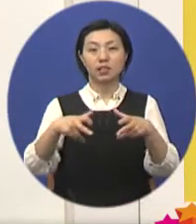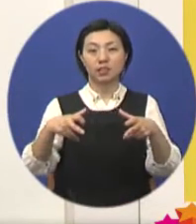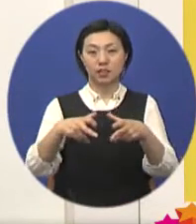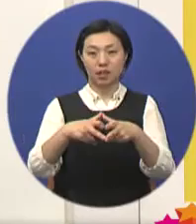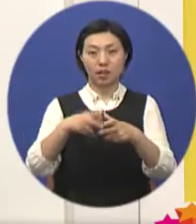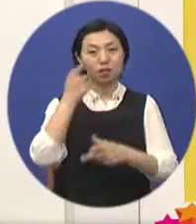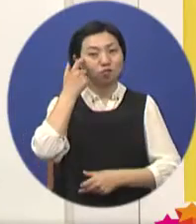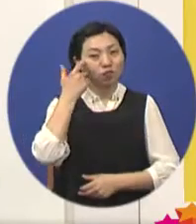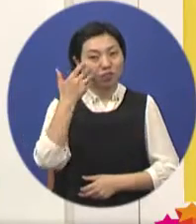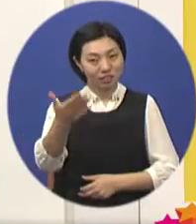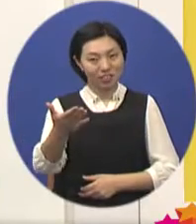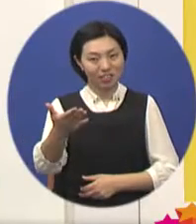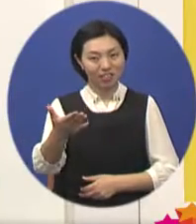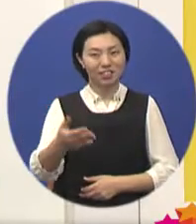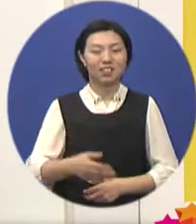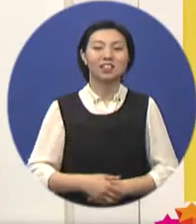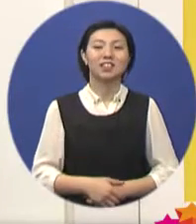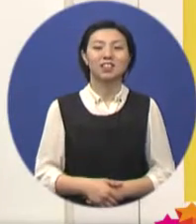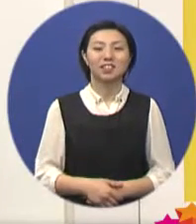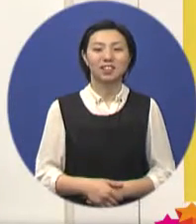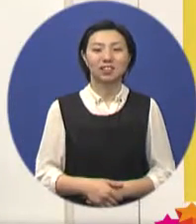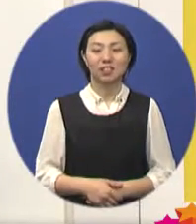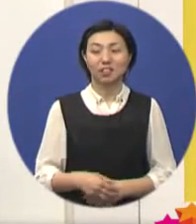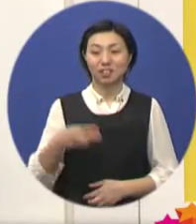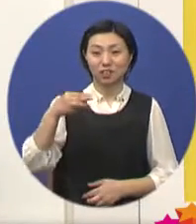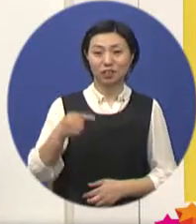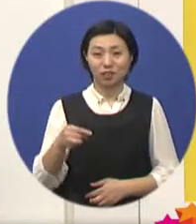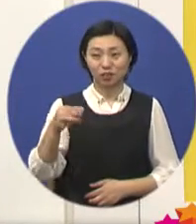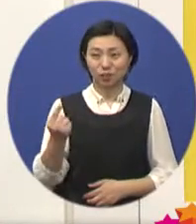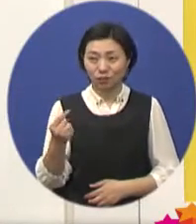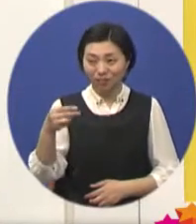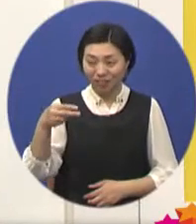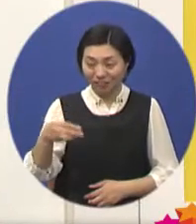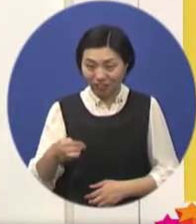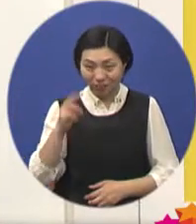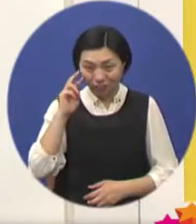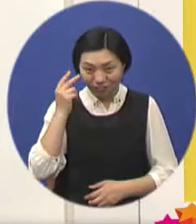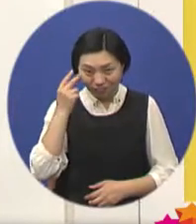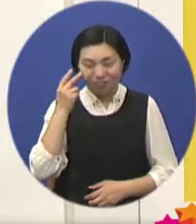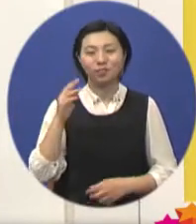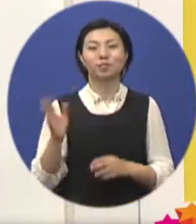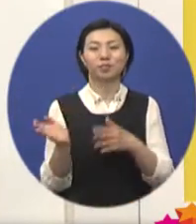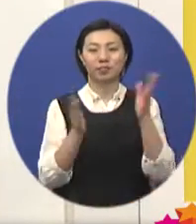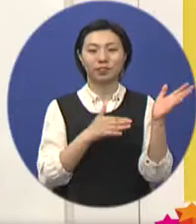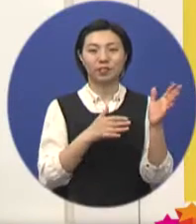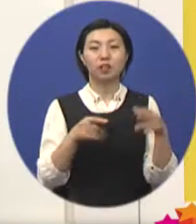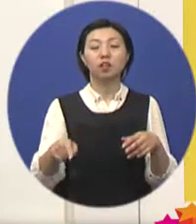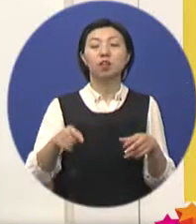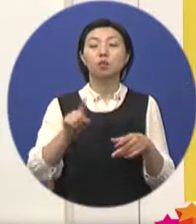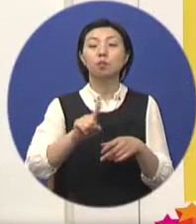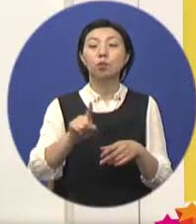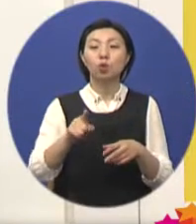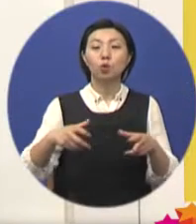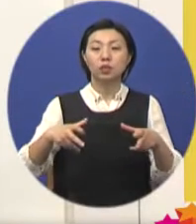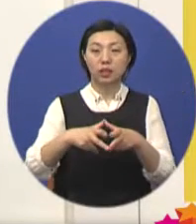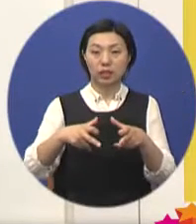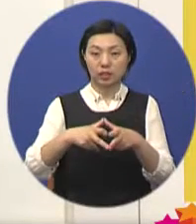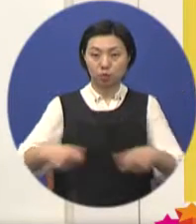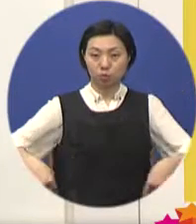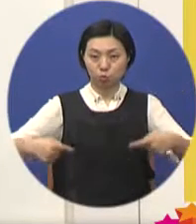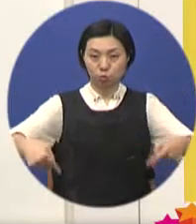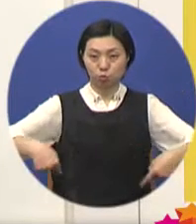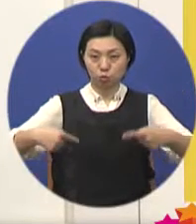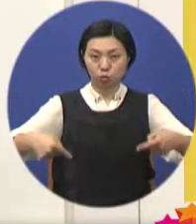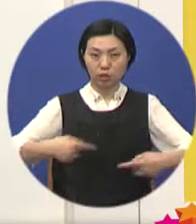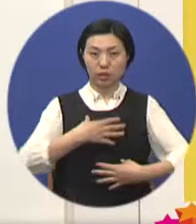장애인달의 네. 퀴즈 트로트 하시려고 그랬죠? 그러니까요. 이것은 예, 휠체어를 탄 장애인이 안전하고